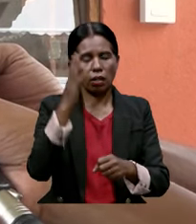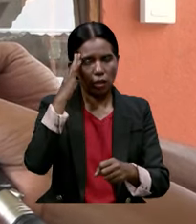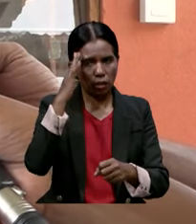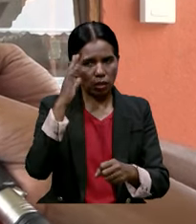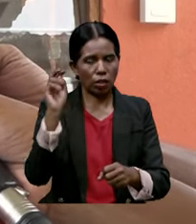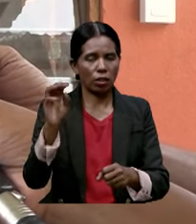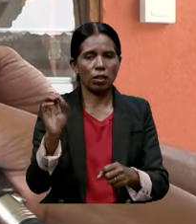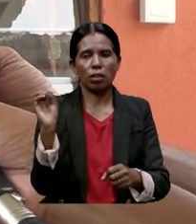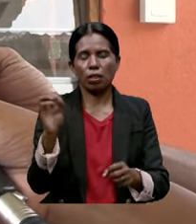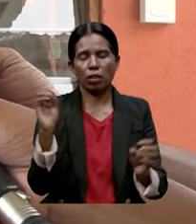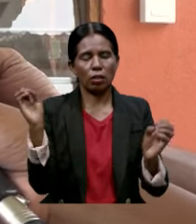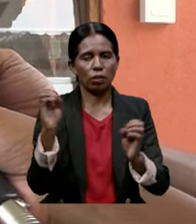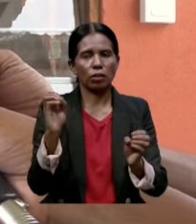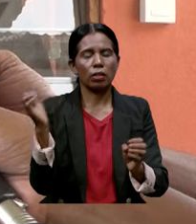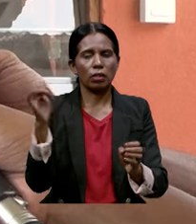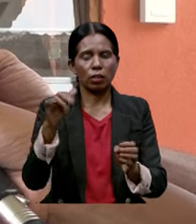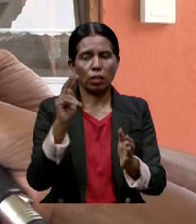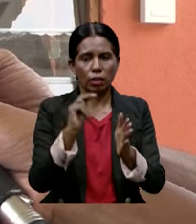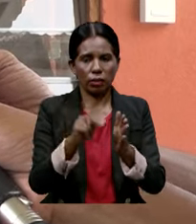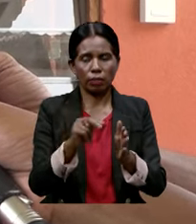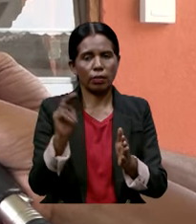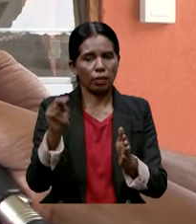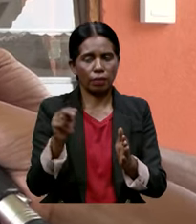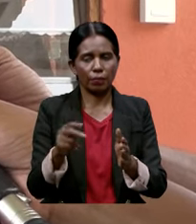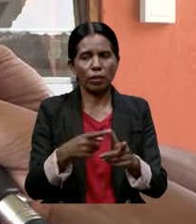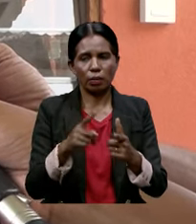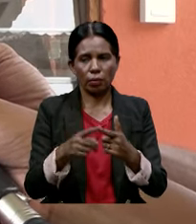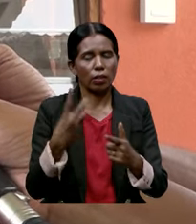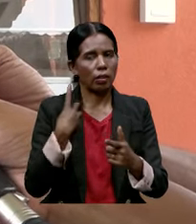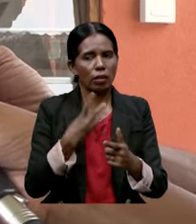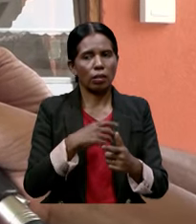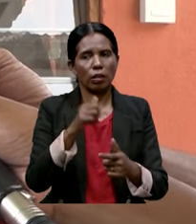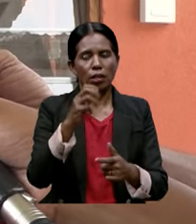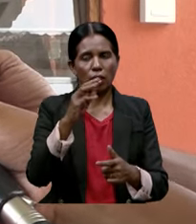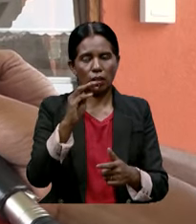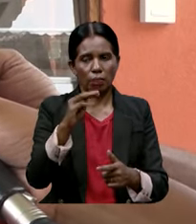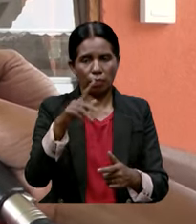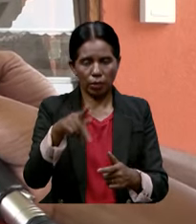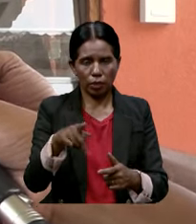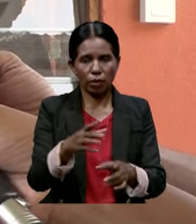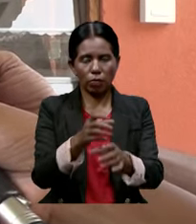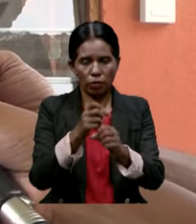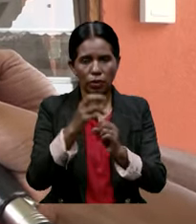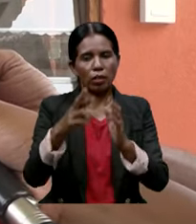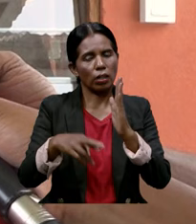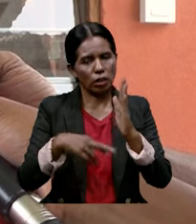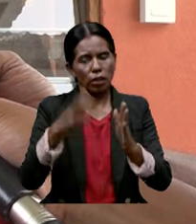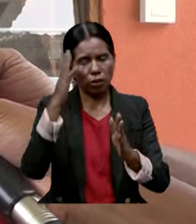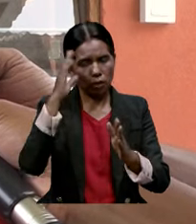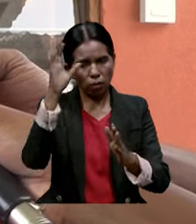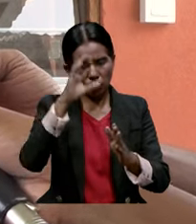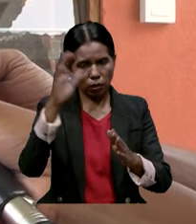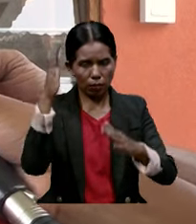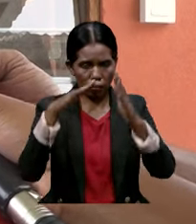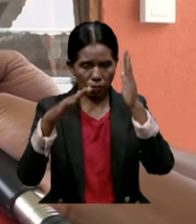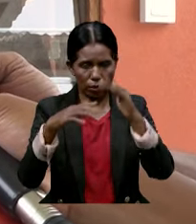kira ne los sirnian. Ami agora depois ida ne ANP se foti medidas rumah atau hati ne tuir buka tuir problem ne